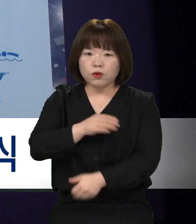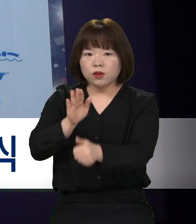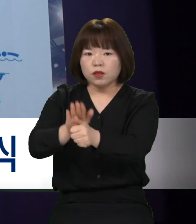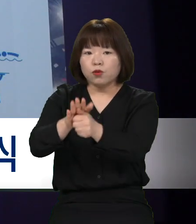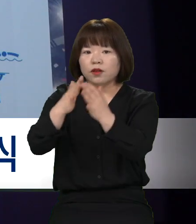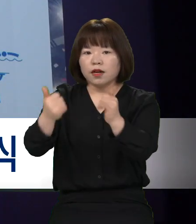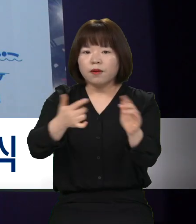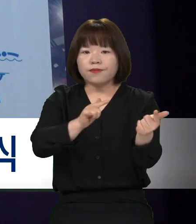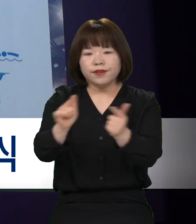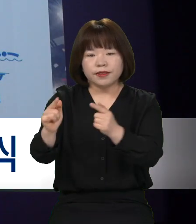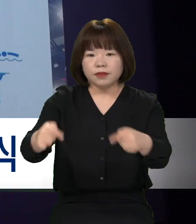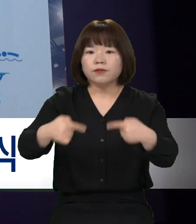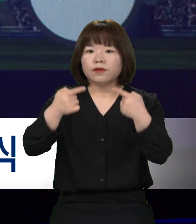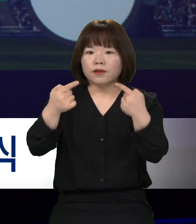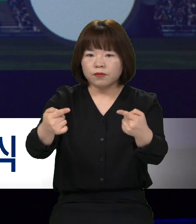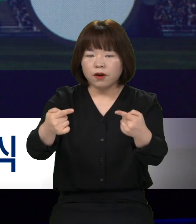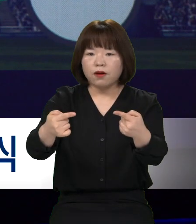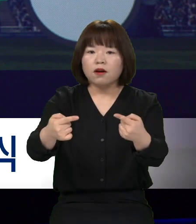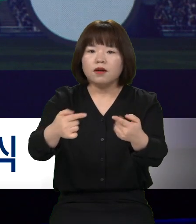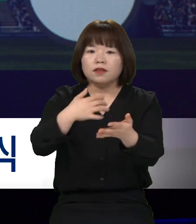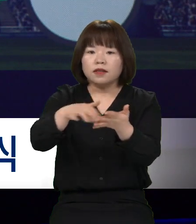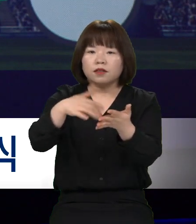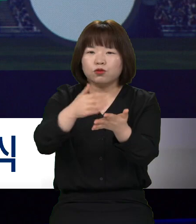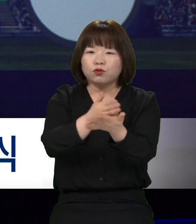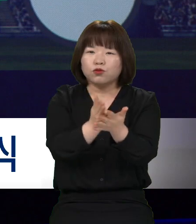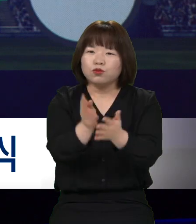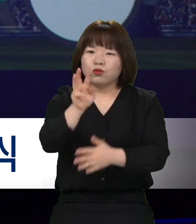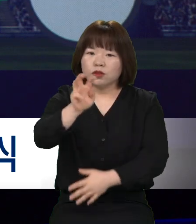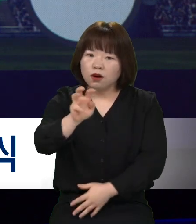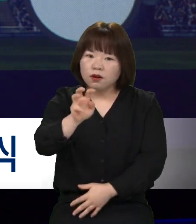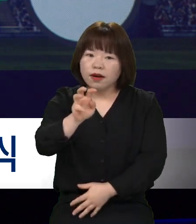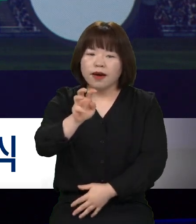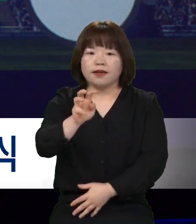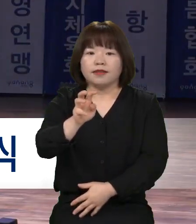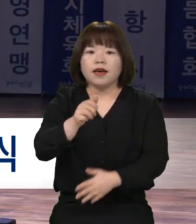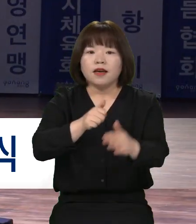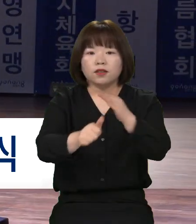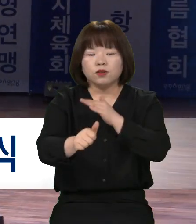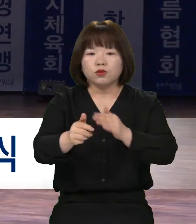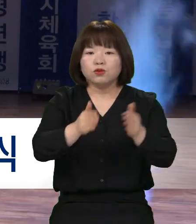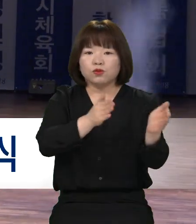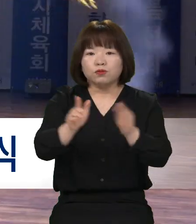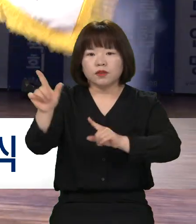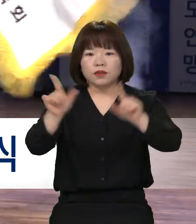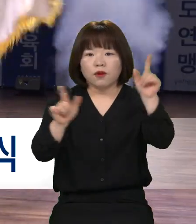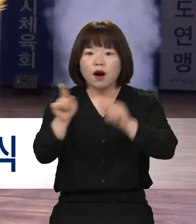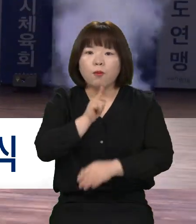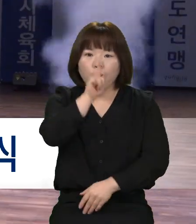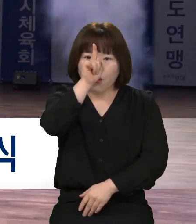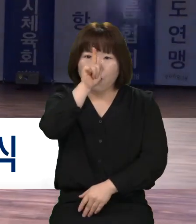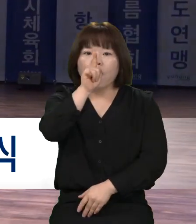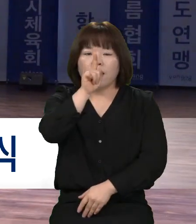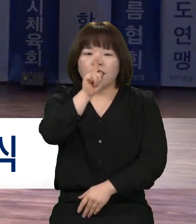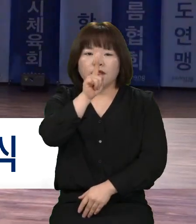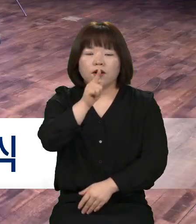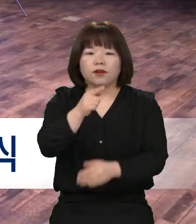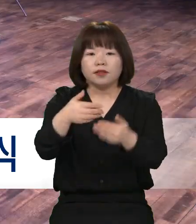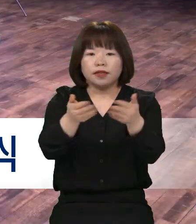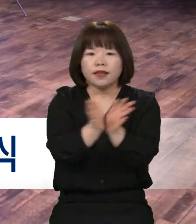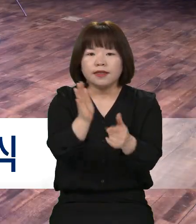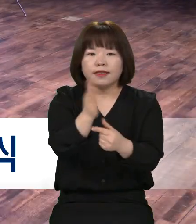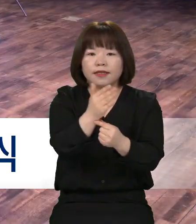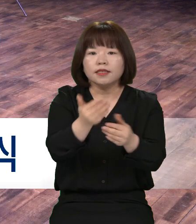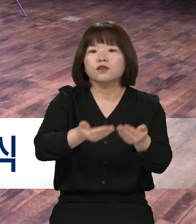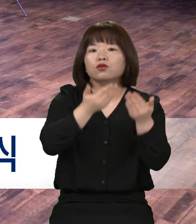서포터즈 등 400여명이 함께 했으며 30개 종목단체 선수단 준비 상황 보고를 시작으로 선수단 단기